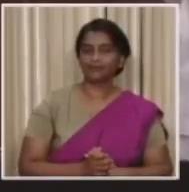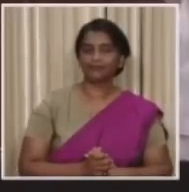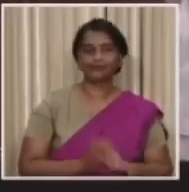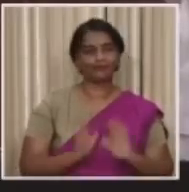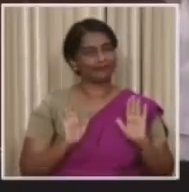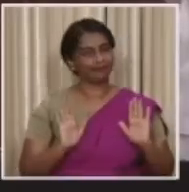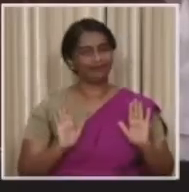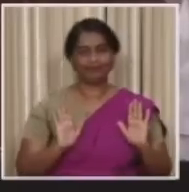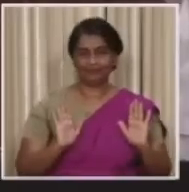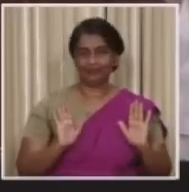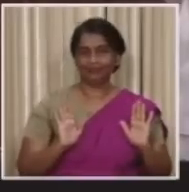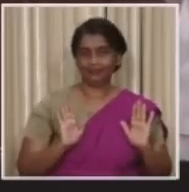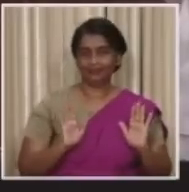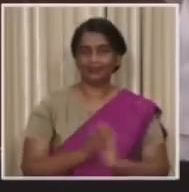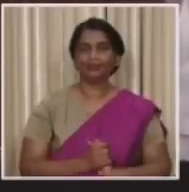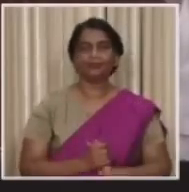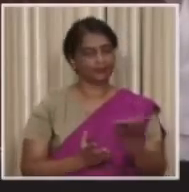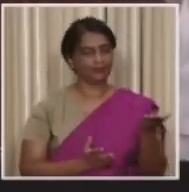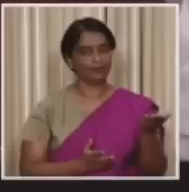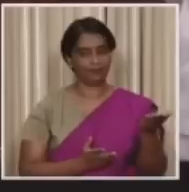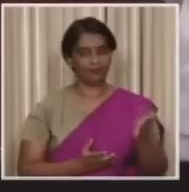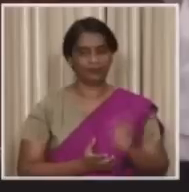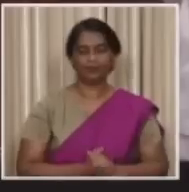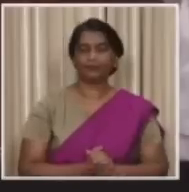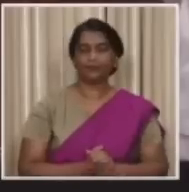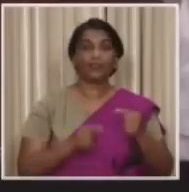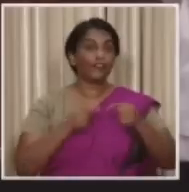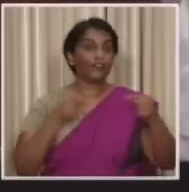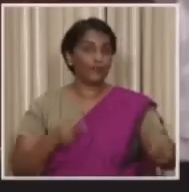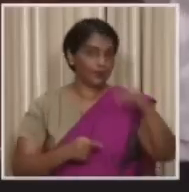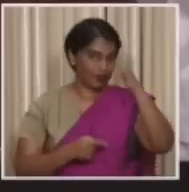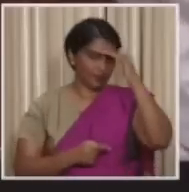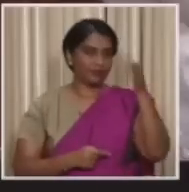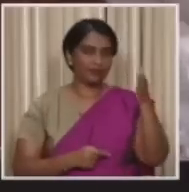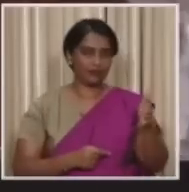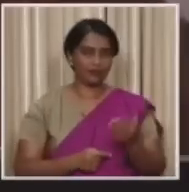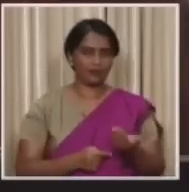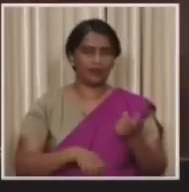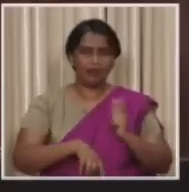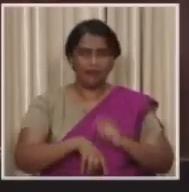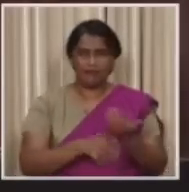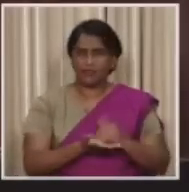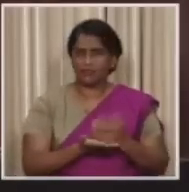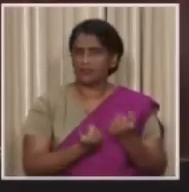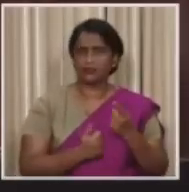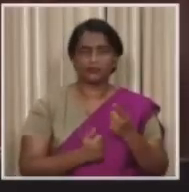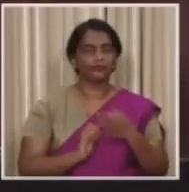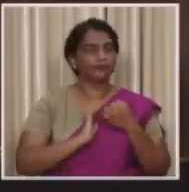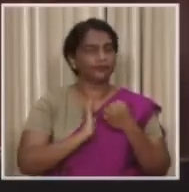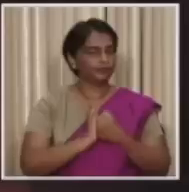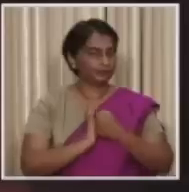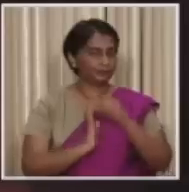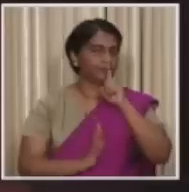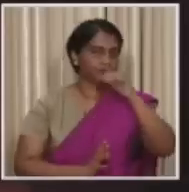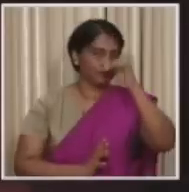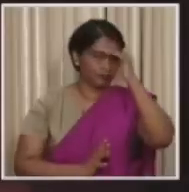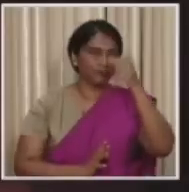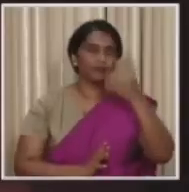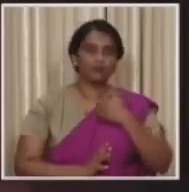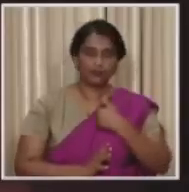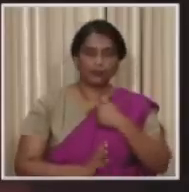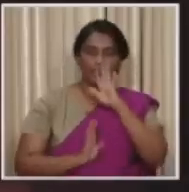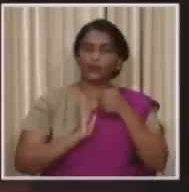මේ ඔව්. විපක්ෂ නායකතුමා ඔබතුමා අවස්ථාව අරගෙන දැන් ගරු කතානායකතුමනි මම